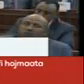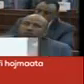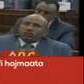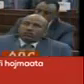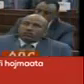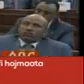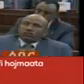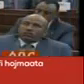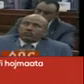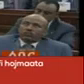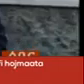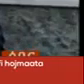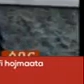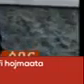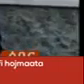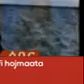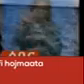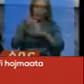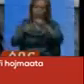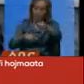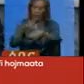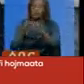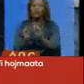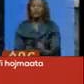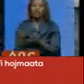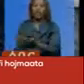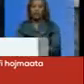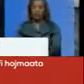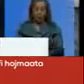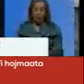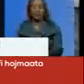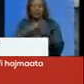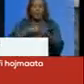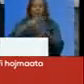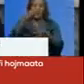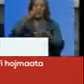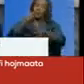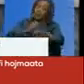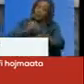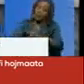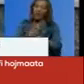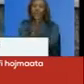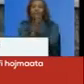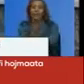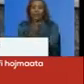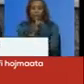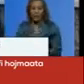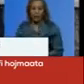ጊዜ በማካካስ ወደፊት መጓዝ እንችል ዘንድ በአዲስ መንፈስ መረባረብ